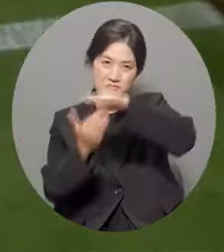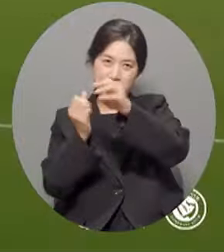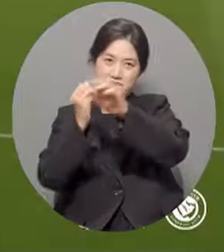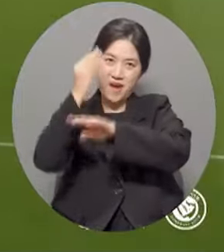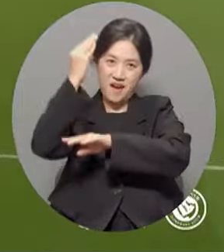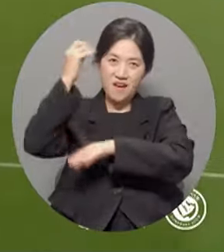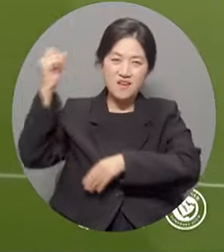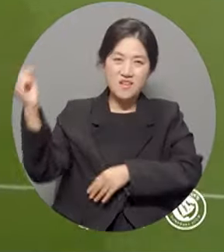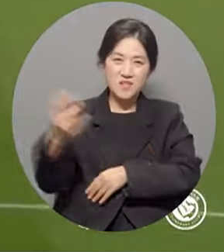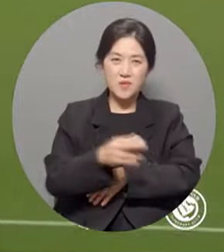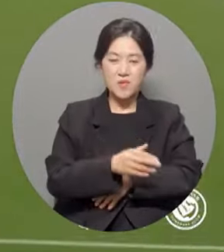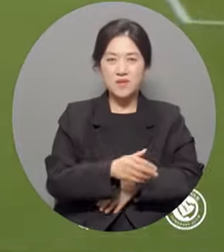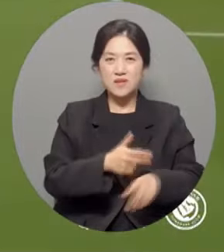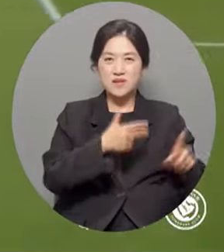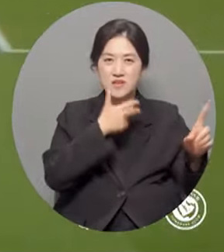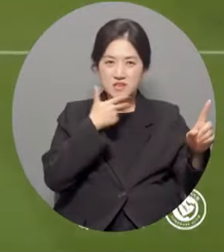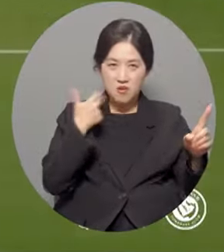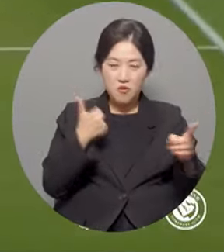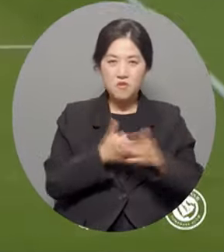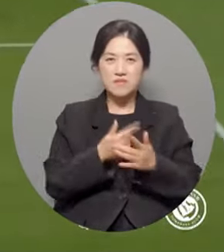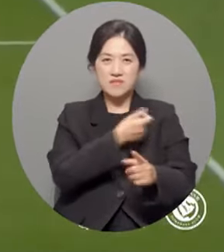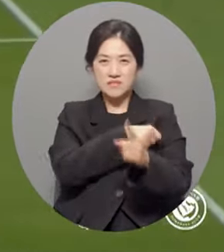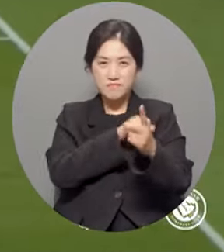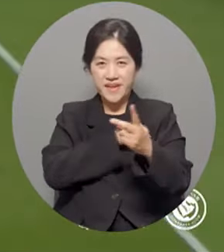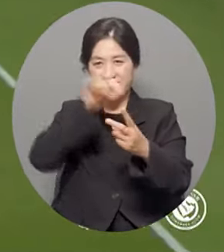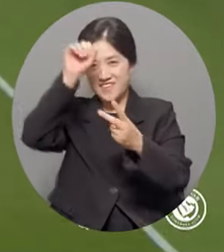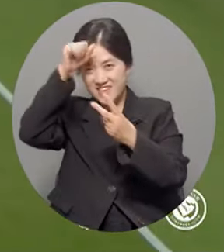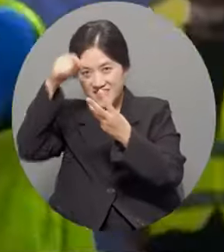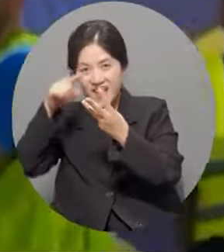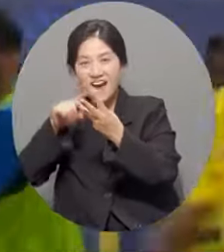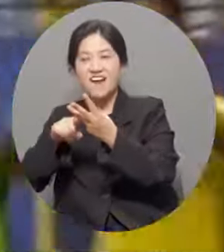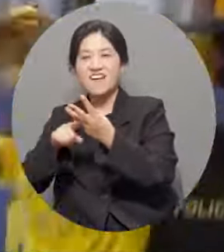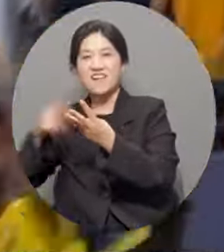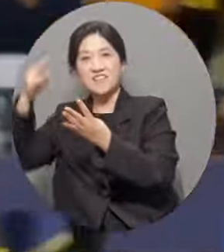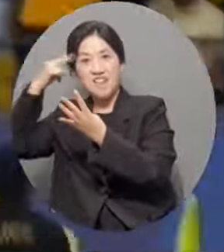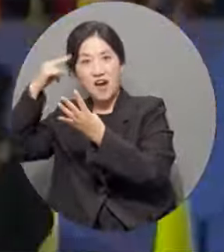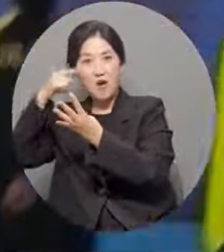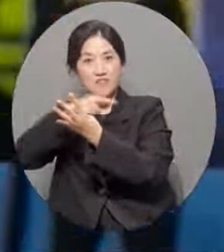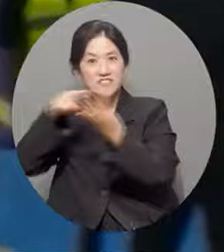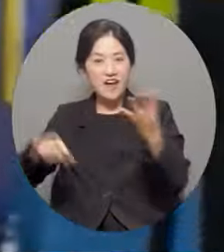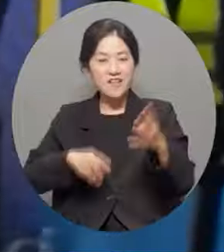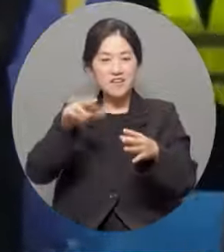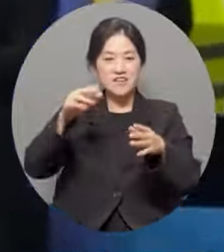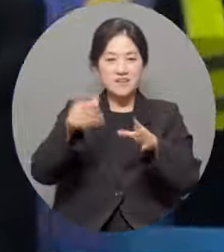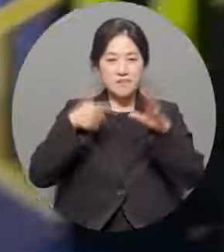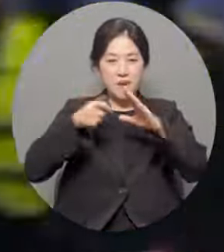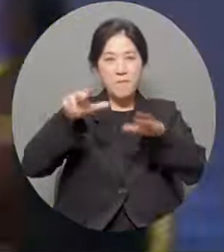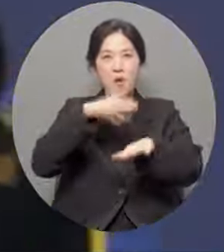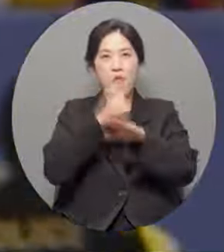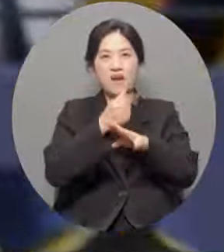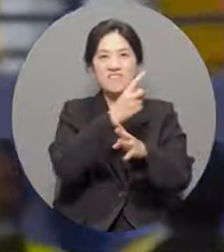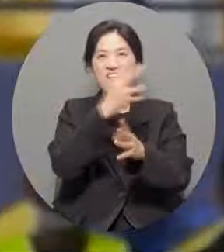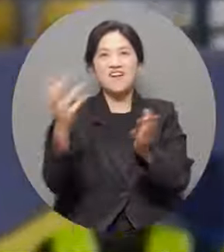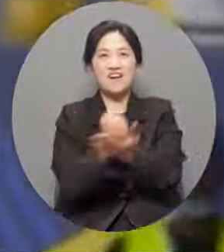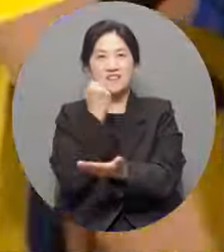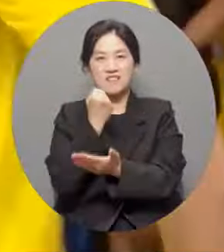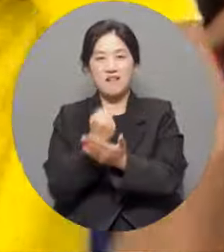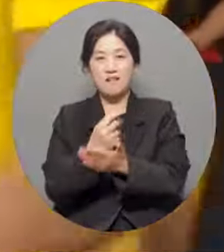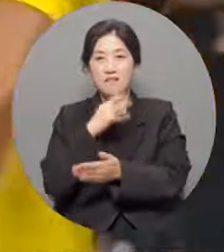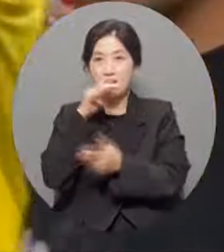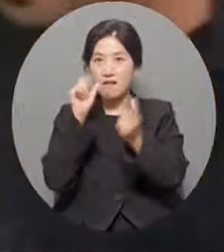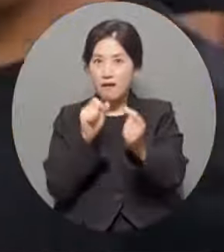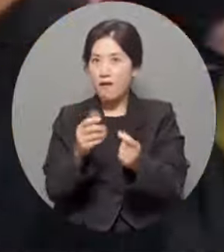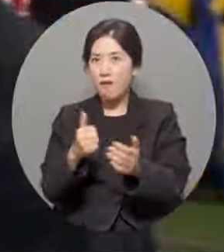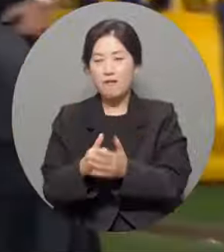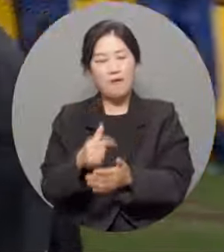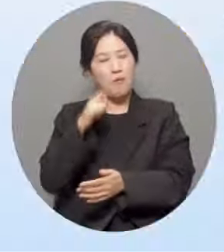물론이고요. 잉글랜드와 스페인, 이탈리아에 이어 사상 최초 4개국 리그 득점왕에 올랐는데요. 부록을 앞둔 나이가 여전히